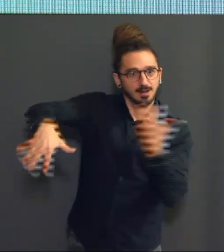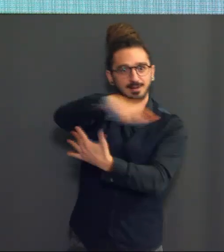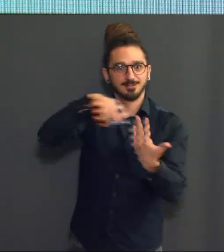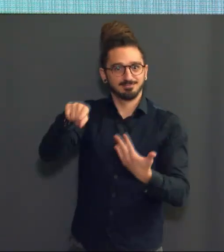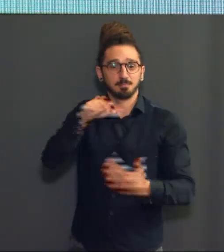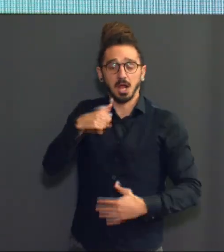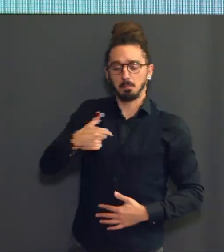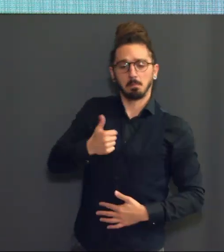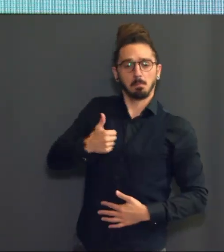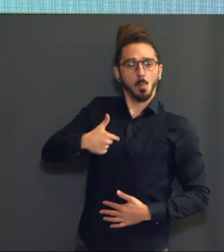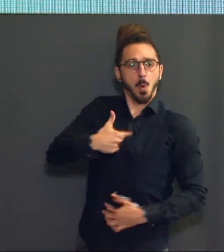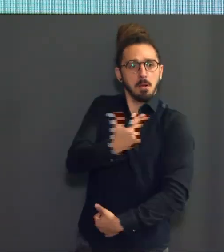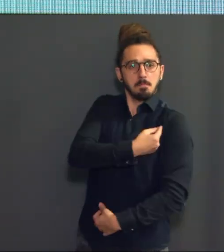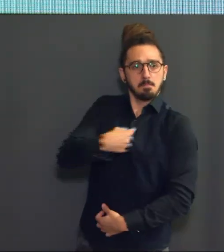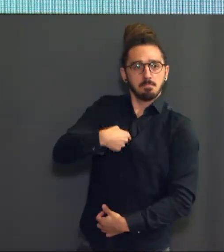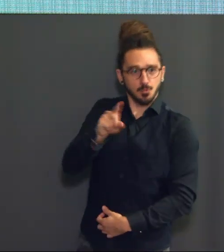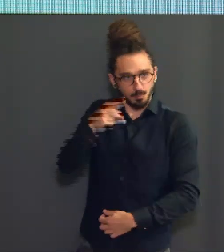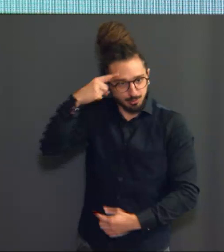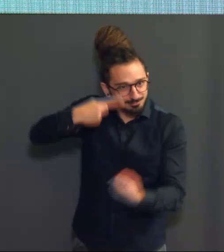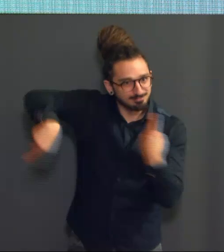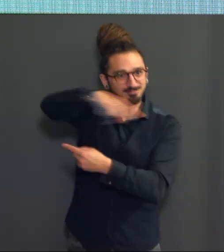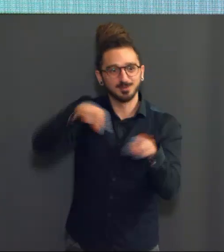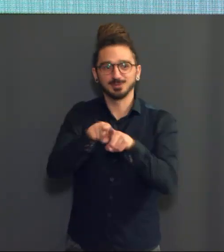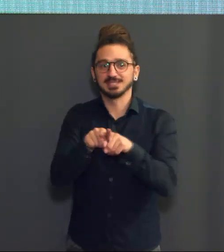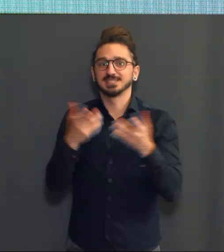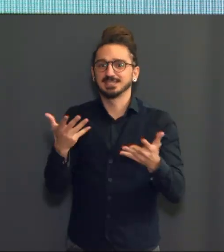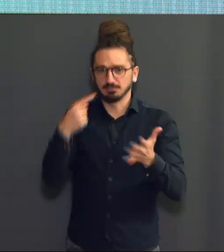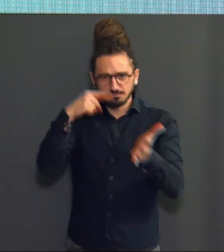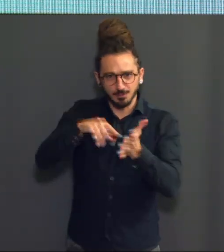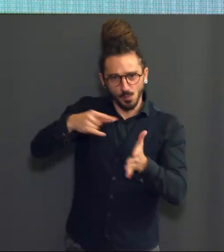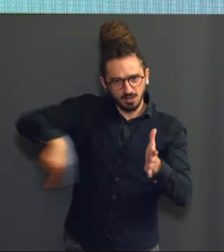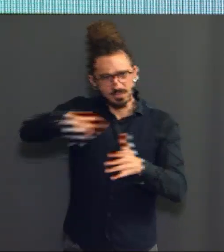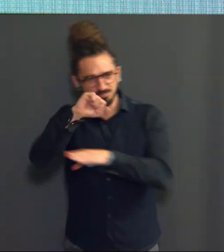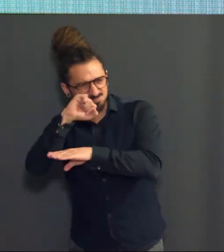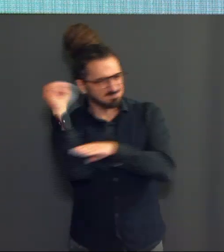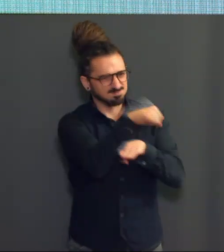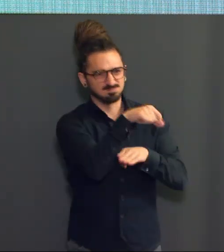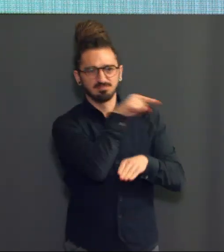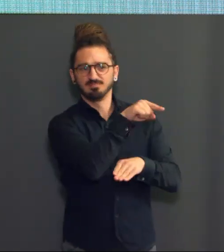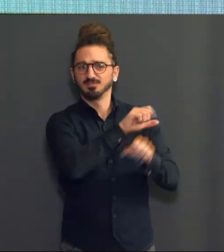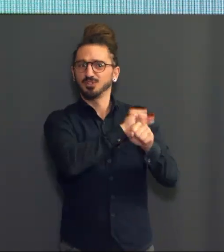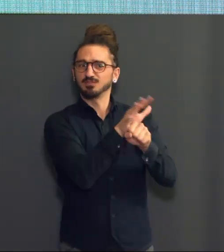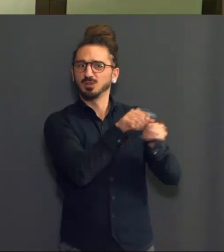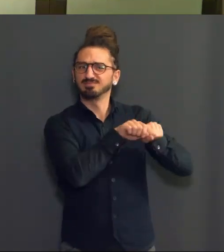et l'espoir d'une liberté retrouvée. Nous vous remercions pour votre attention.